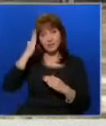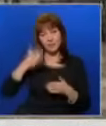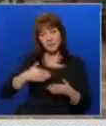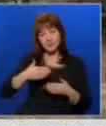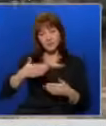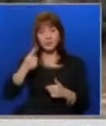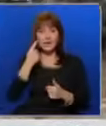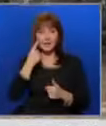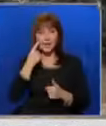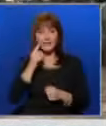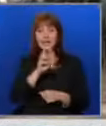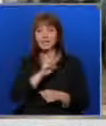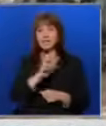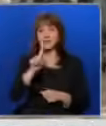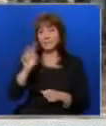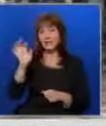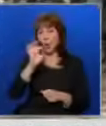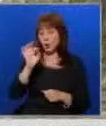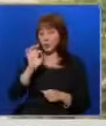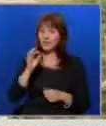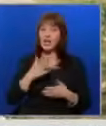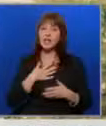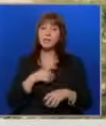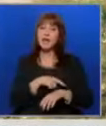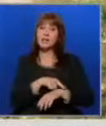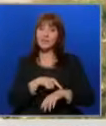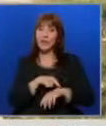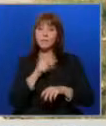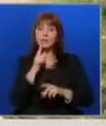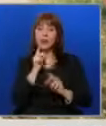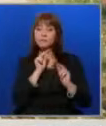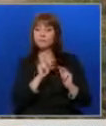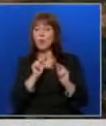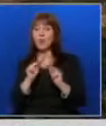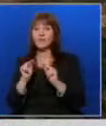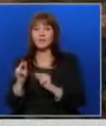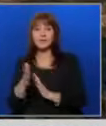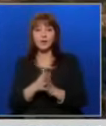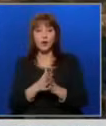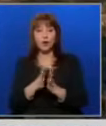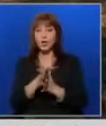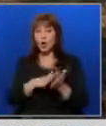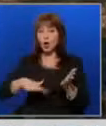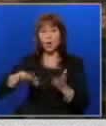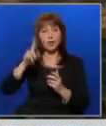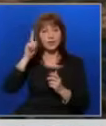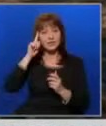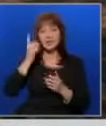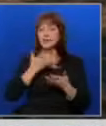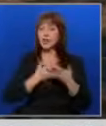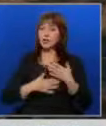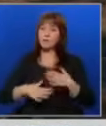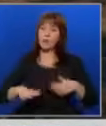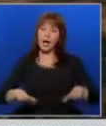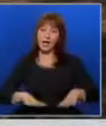предстоящия тест на 31 октомври и са имали време да уведомят хората. Населението е уведомено, спокоен е